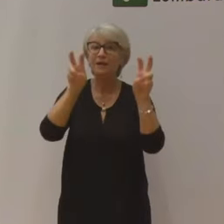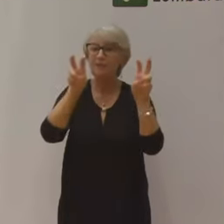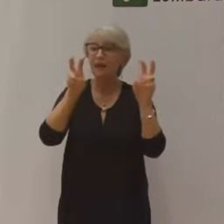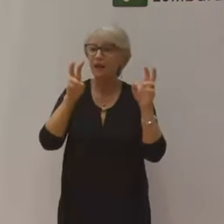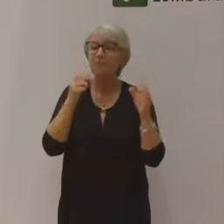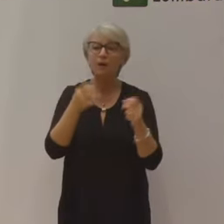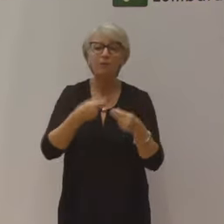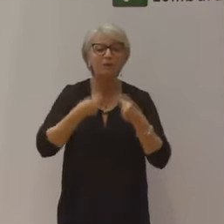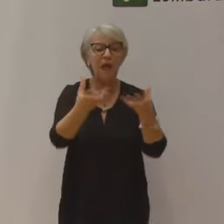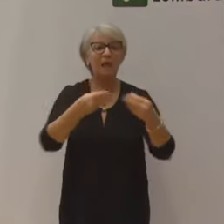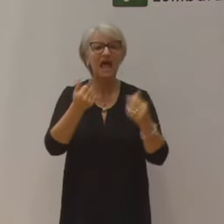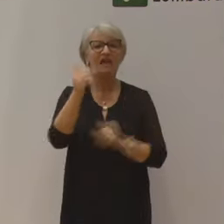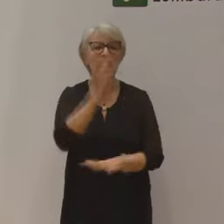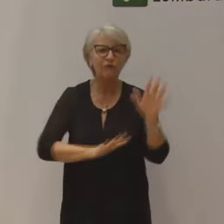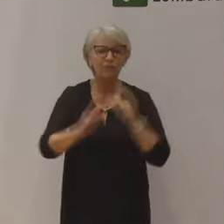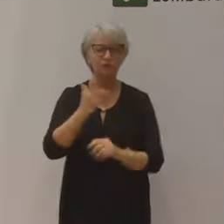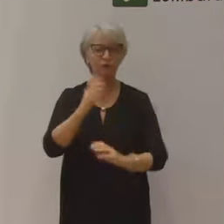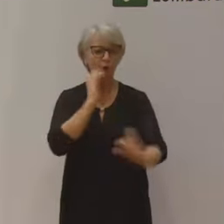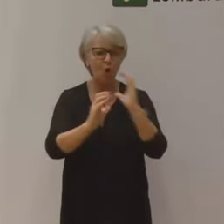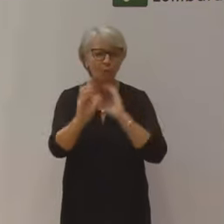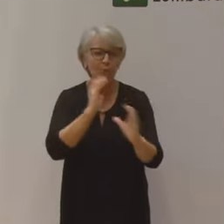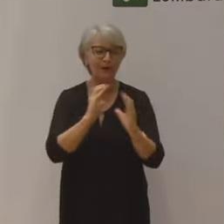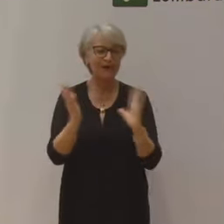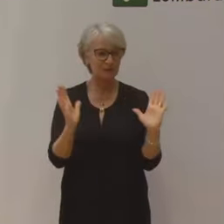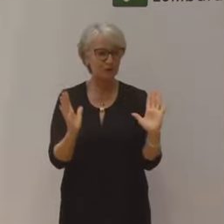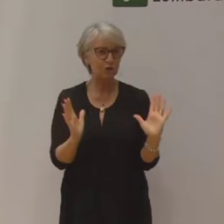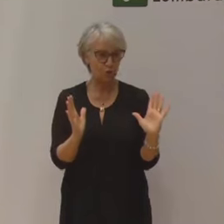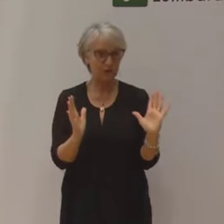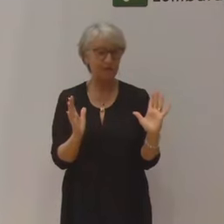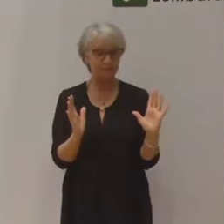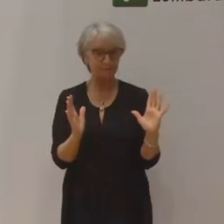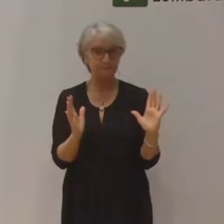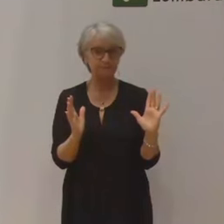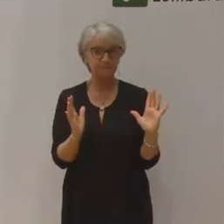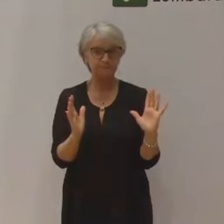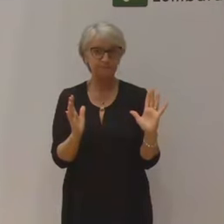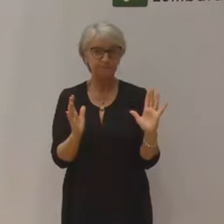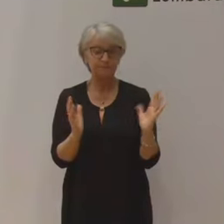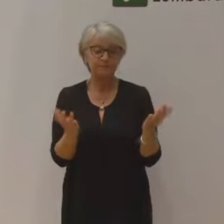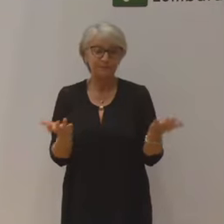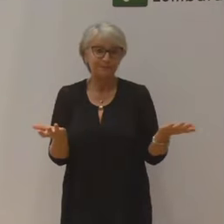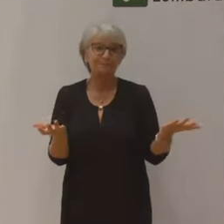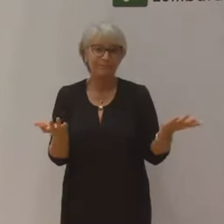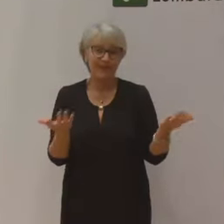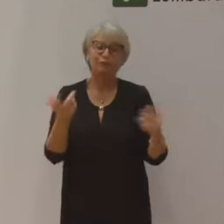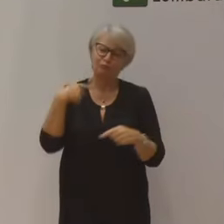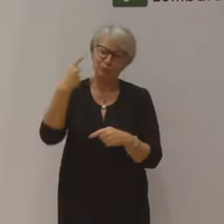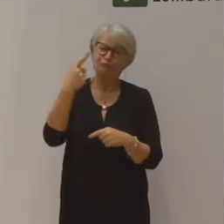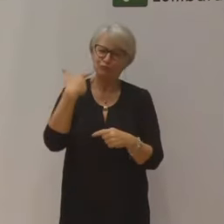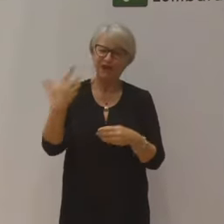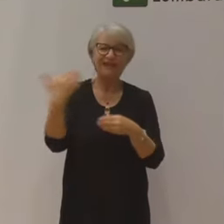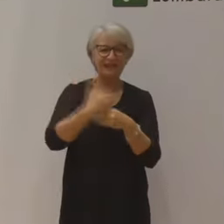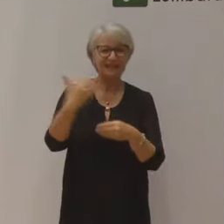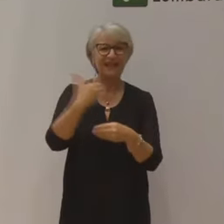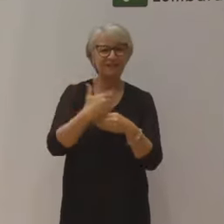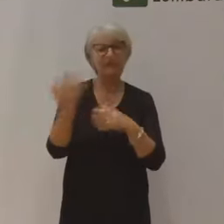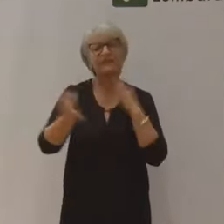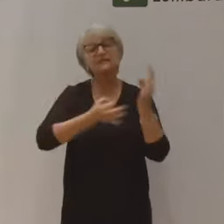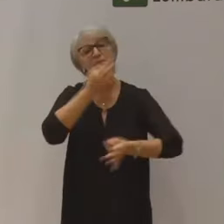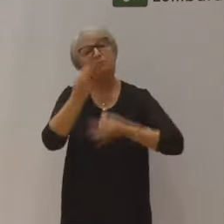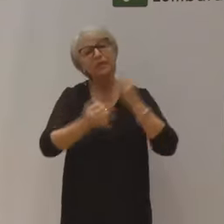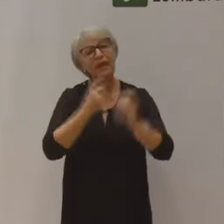vista dell'informazione, della comunicazione. E in questo poi ci saranno, insomma, gli interventi che seguiranno e